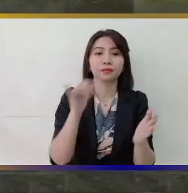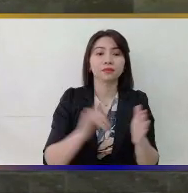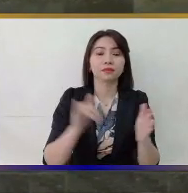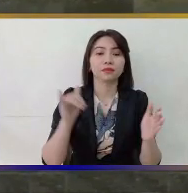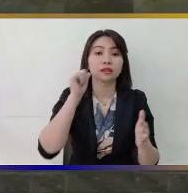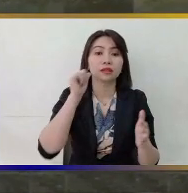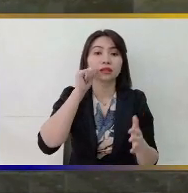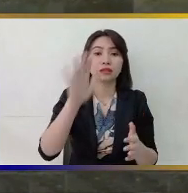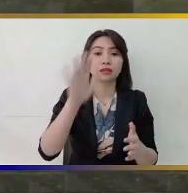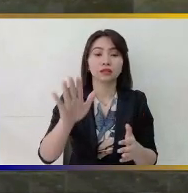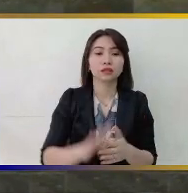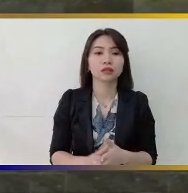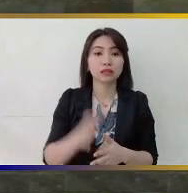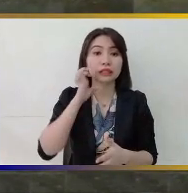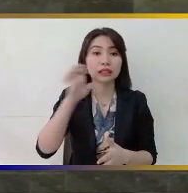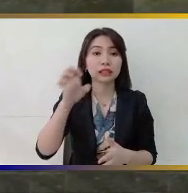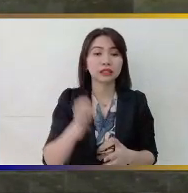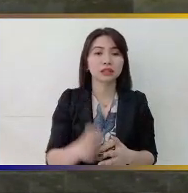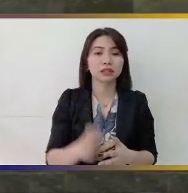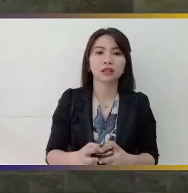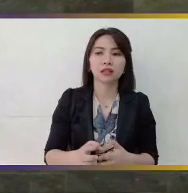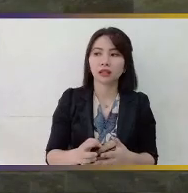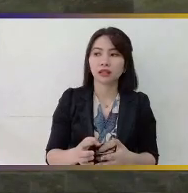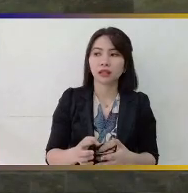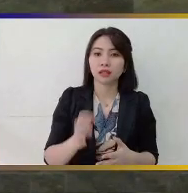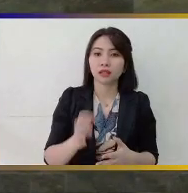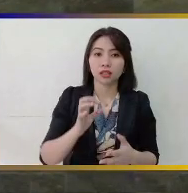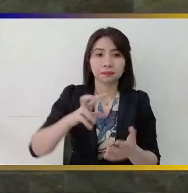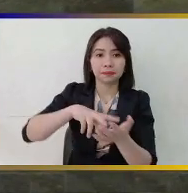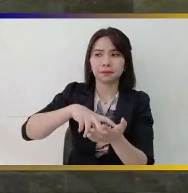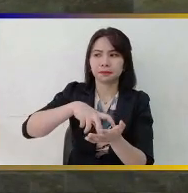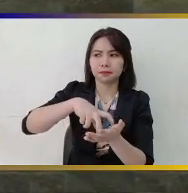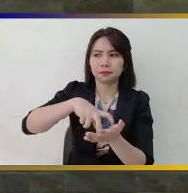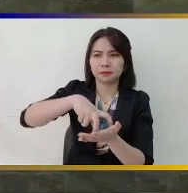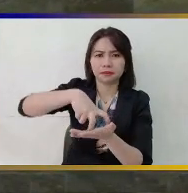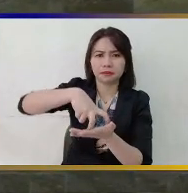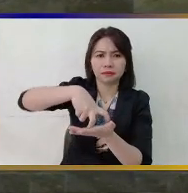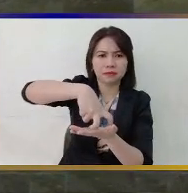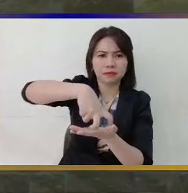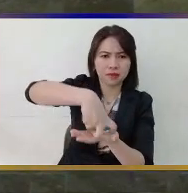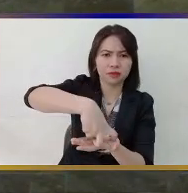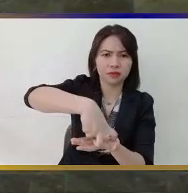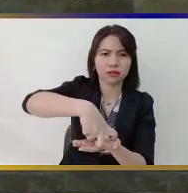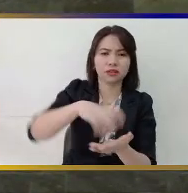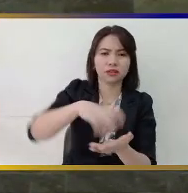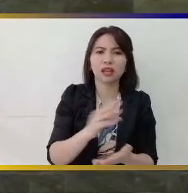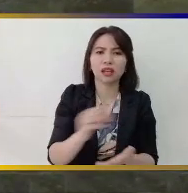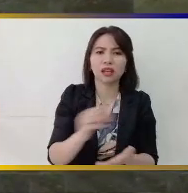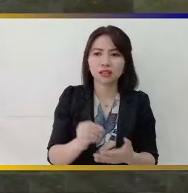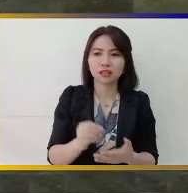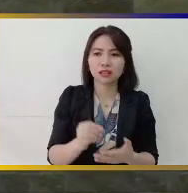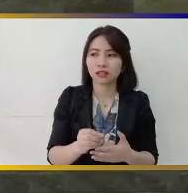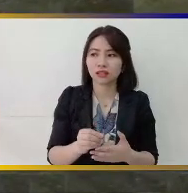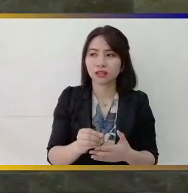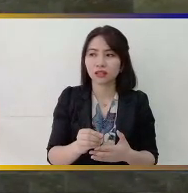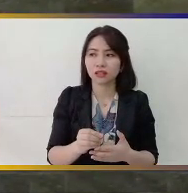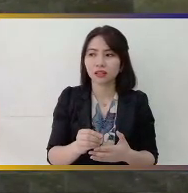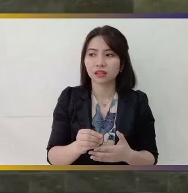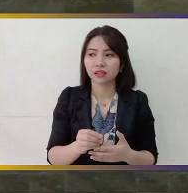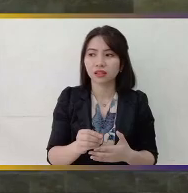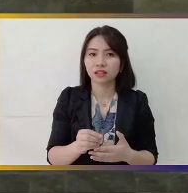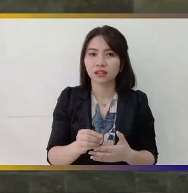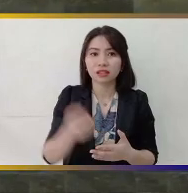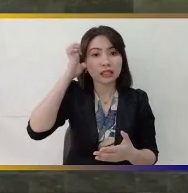nakita natin na he was bowed together and could in no wise lift up